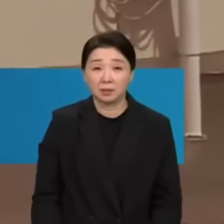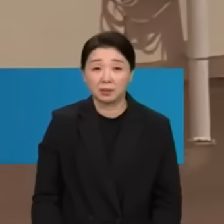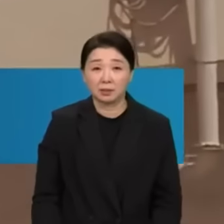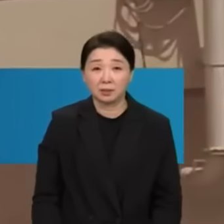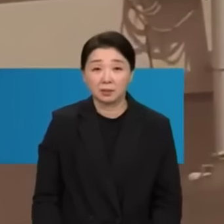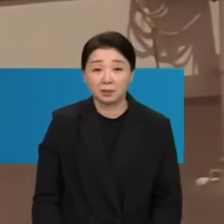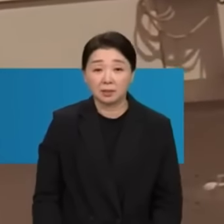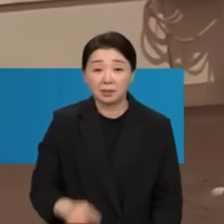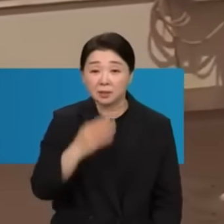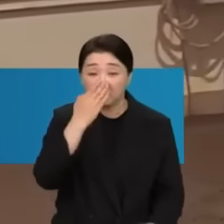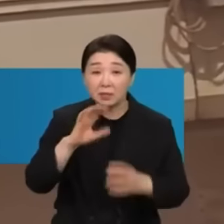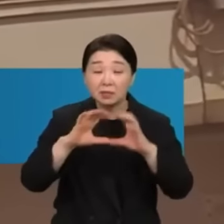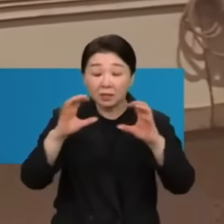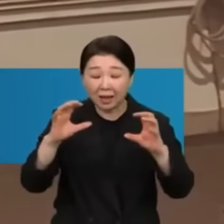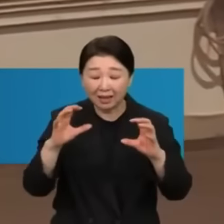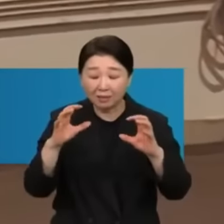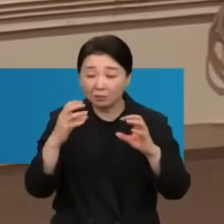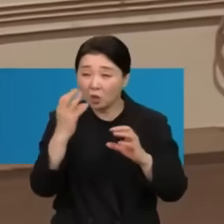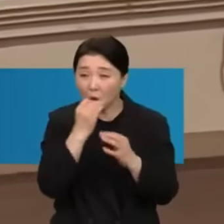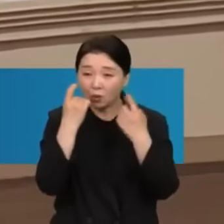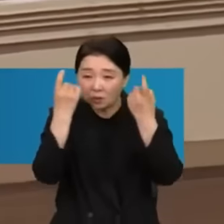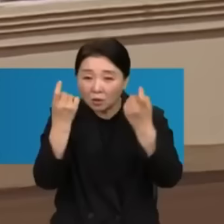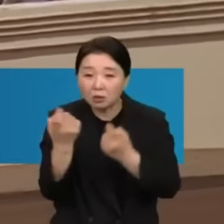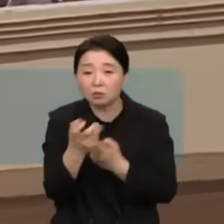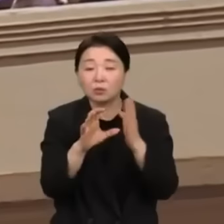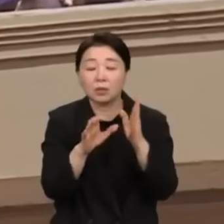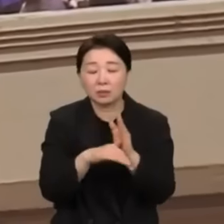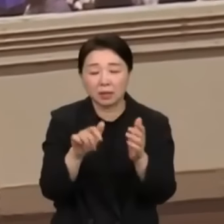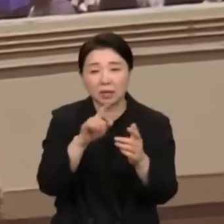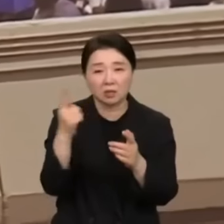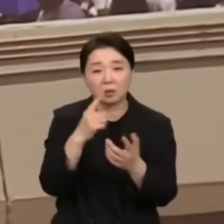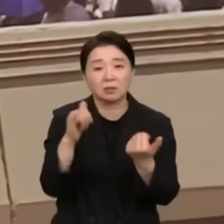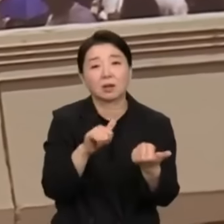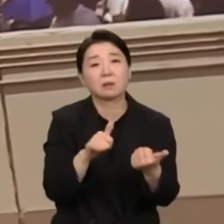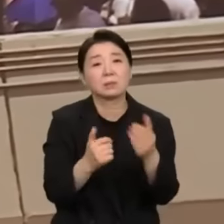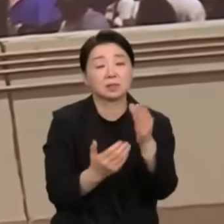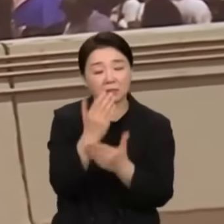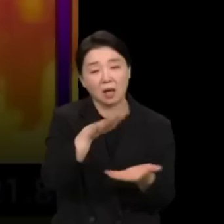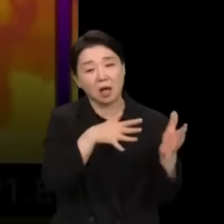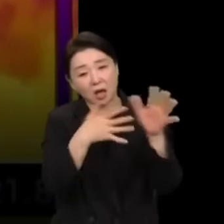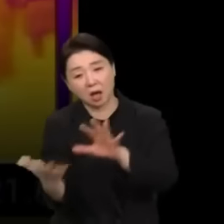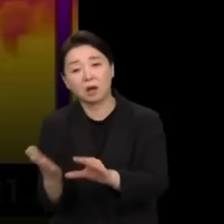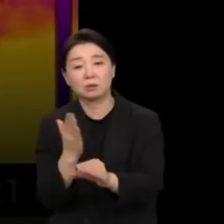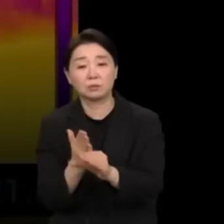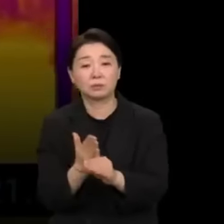속에 지금까지 1,000명 넘게 목숨을 잃었습니다. 백민경 기자입니다.